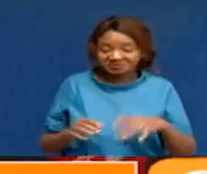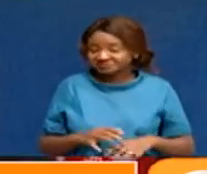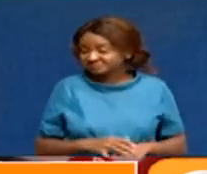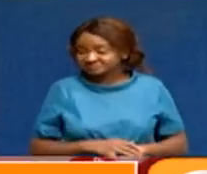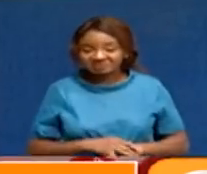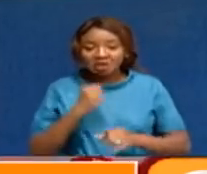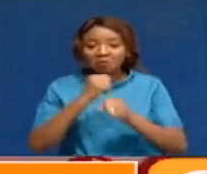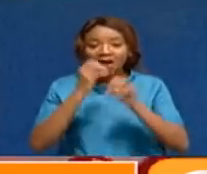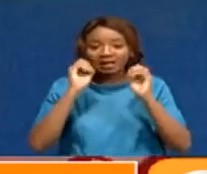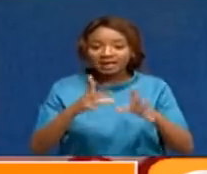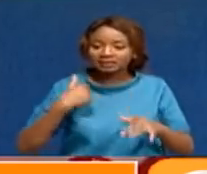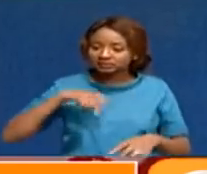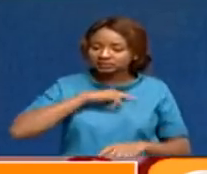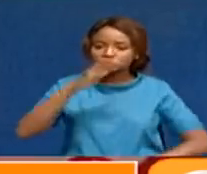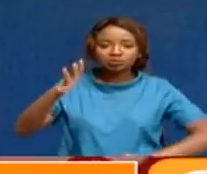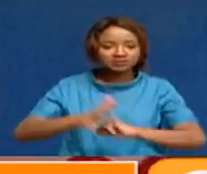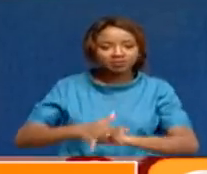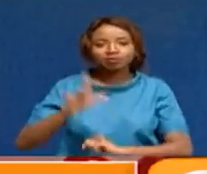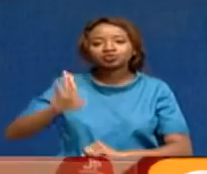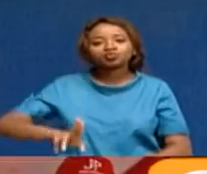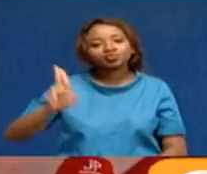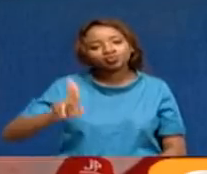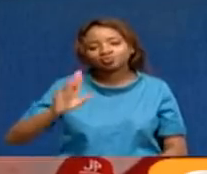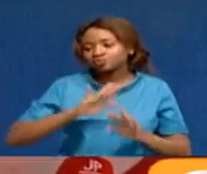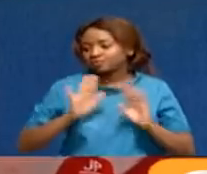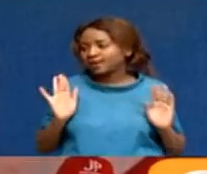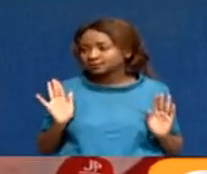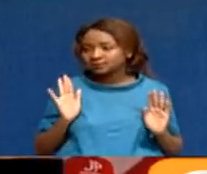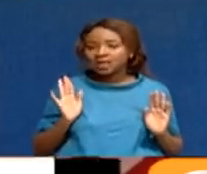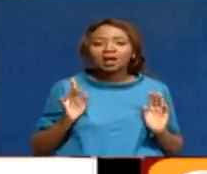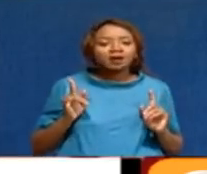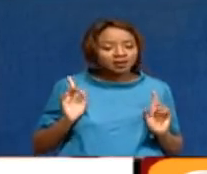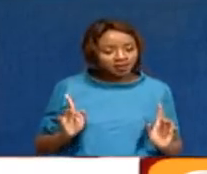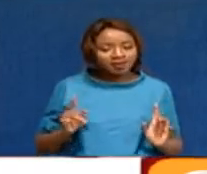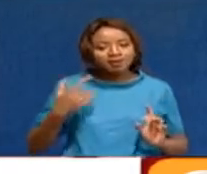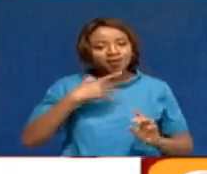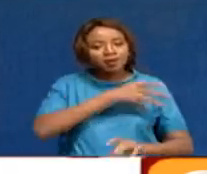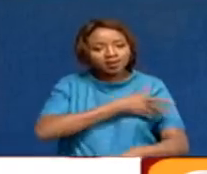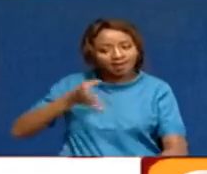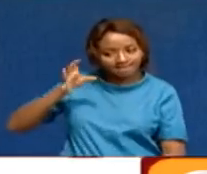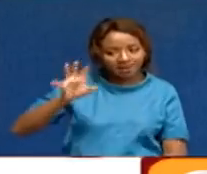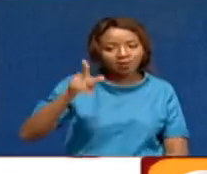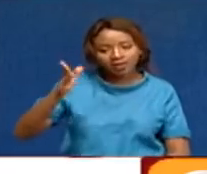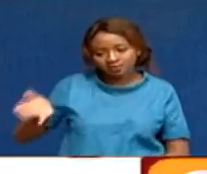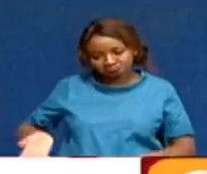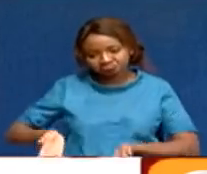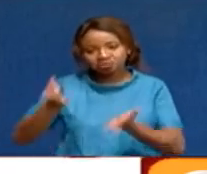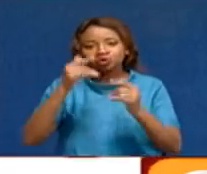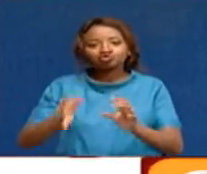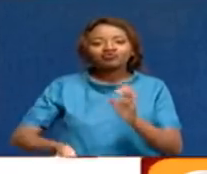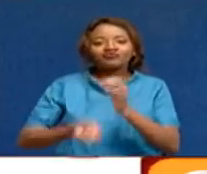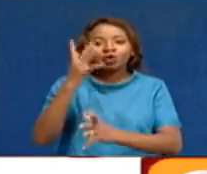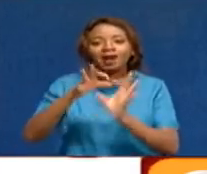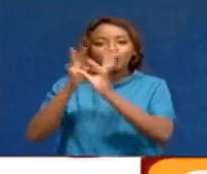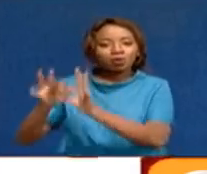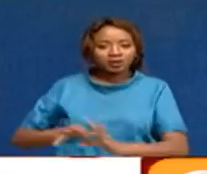rais Uhuru Muigai Kenyatta na kumpatia nguvu ya kutengeneza ile koalisho,